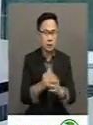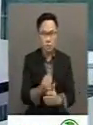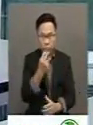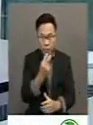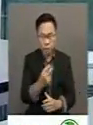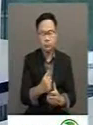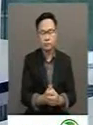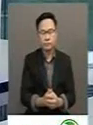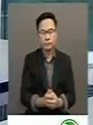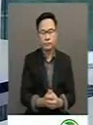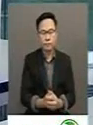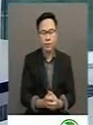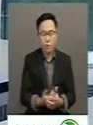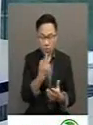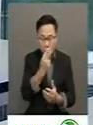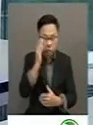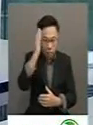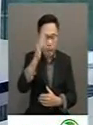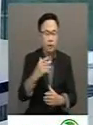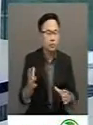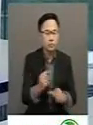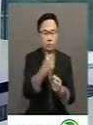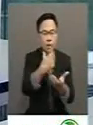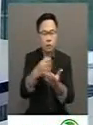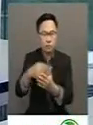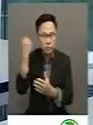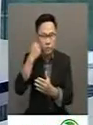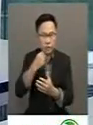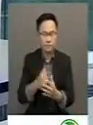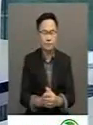ามทุกความเคลื่อนไหวค่ะรอติดตามทุกมิติกับเราได้ที่นี่นะคะที่กัดข่าวทั่วไทยค่ะ